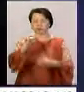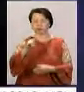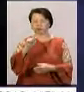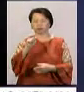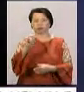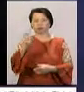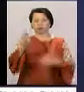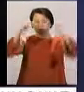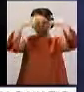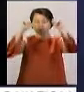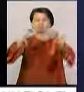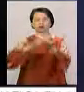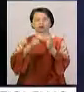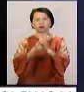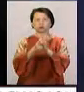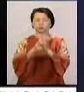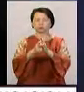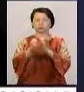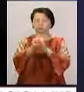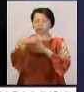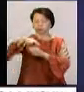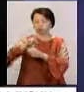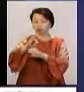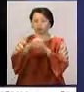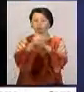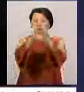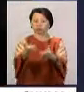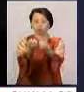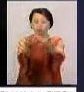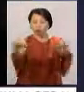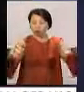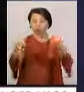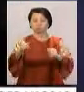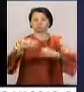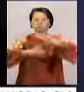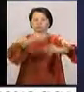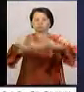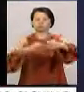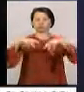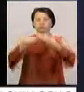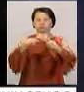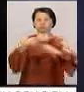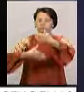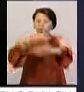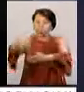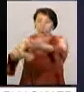bukti PKR tidak ketandusan pemimpin dan mereka yang sedia menyumbang demi memajukan parti dan negara.